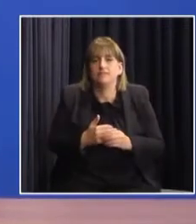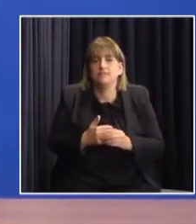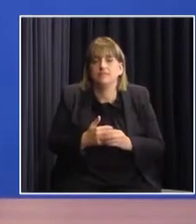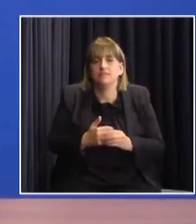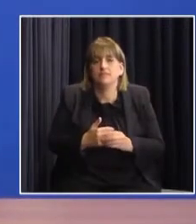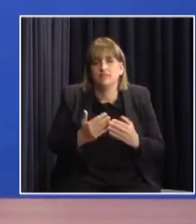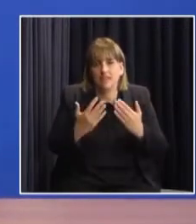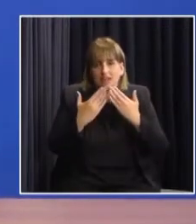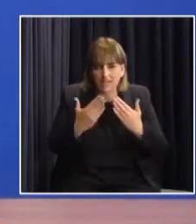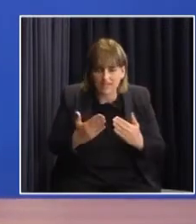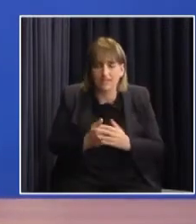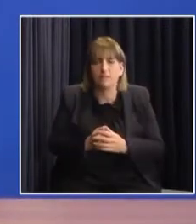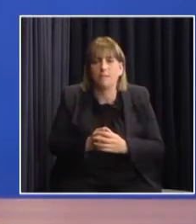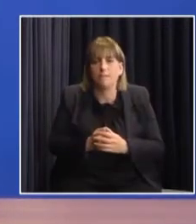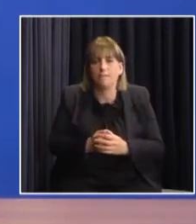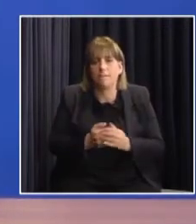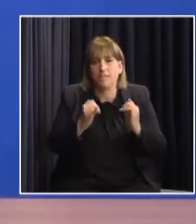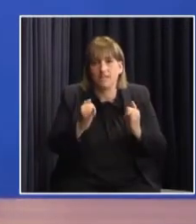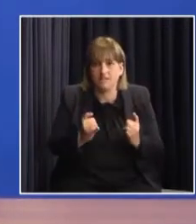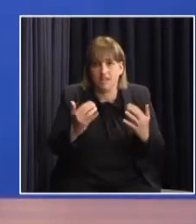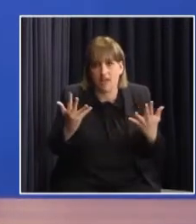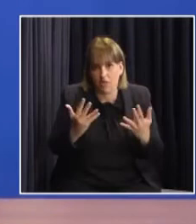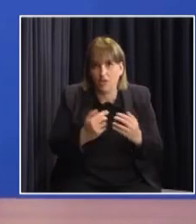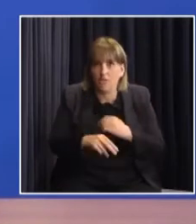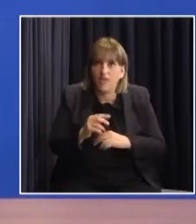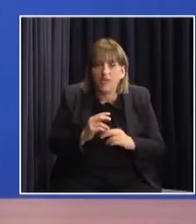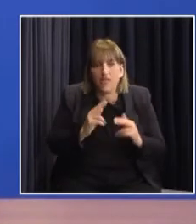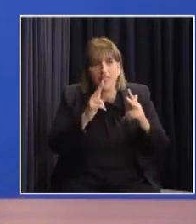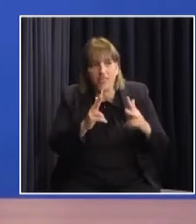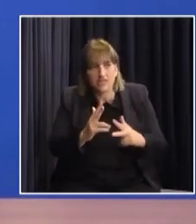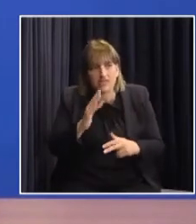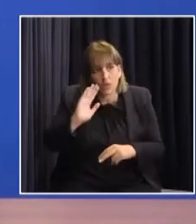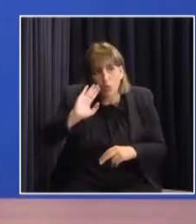me resta agradecer, me resta reconocer